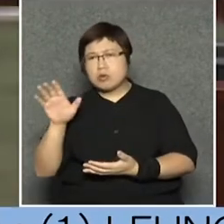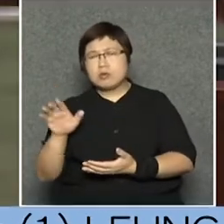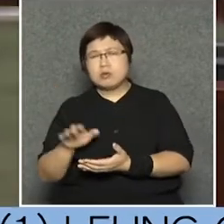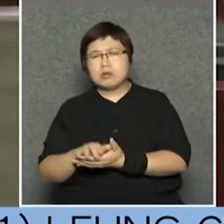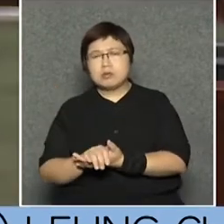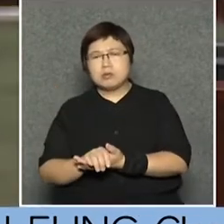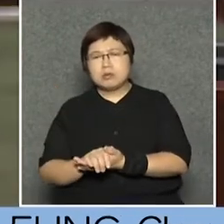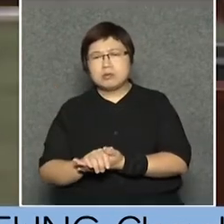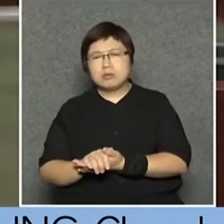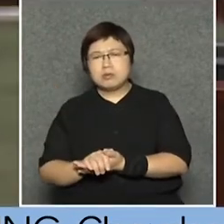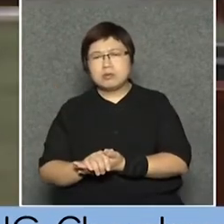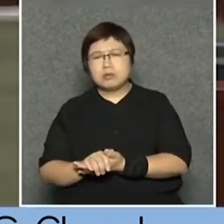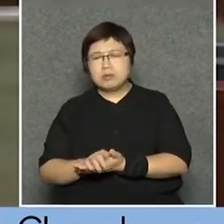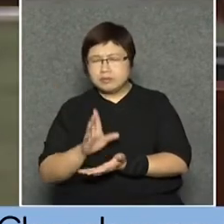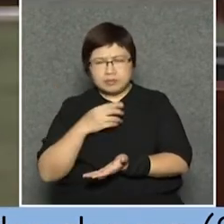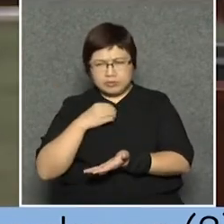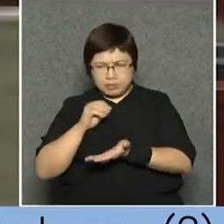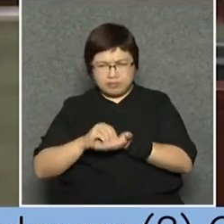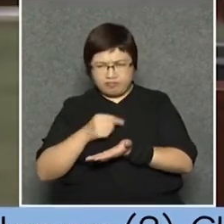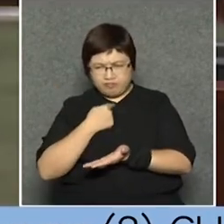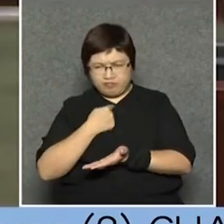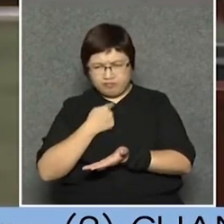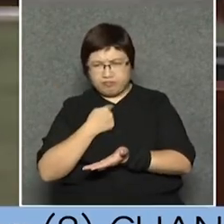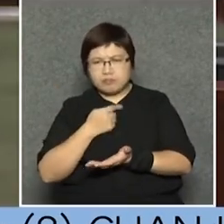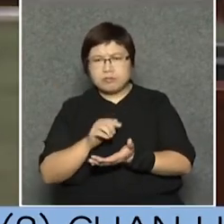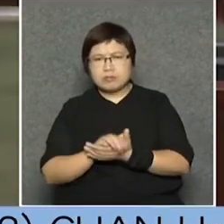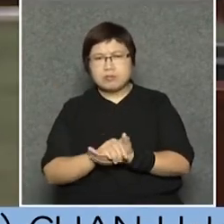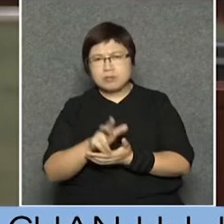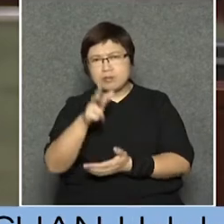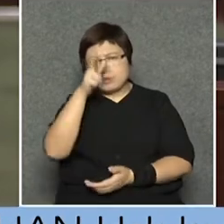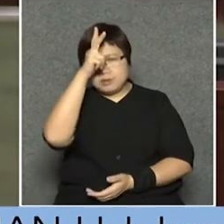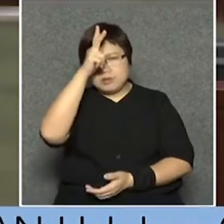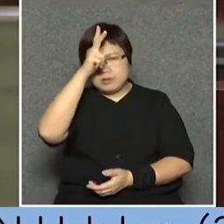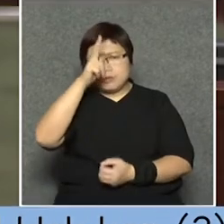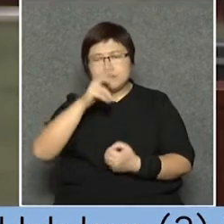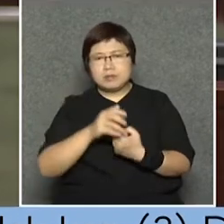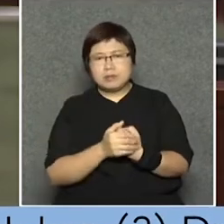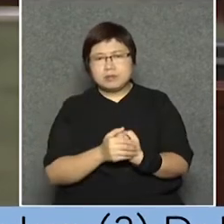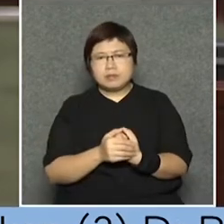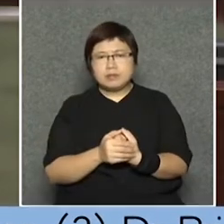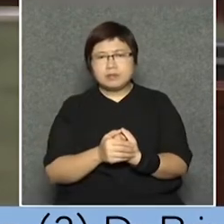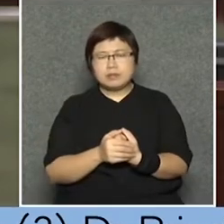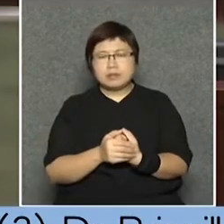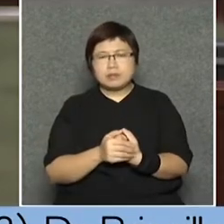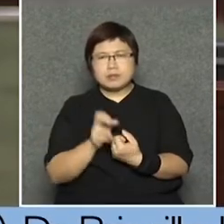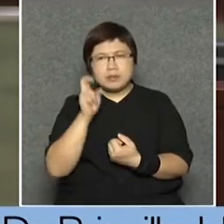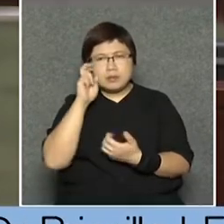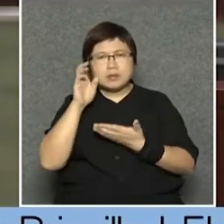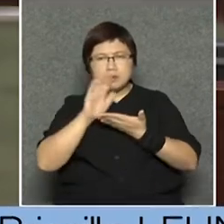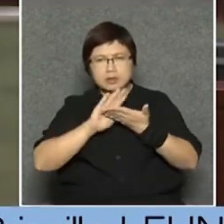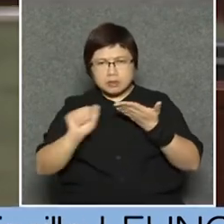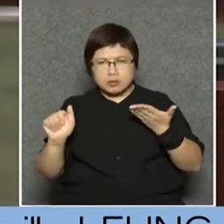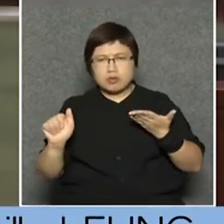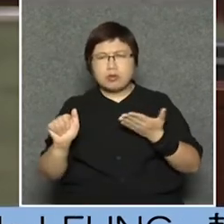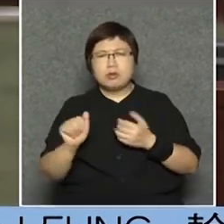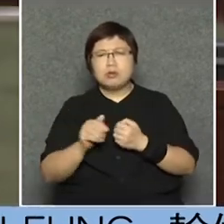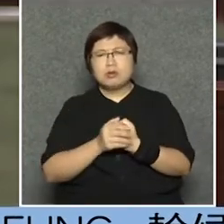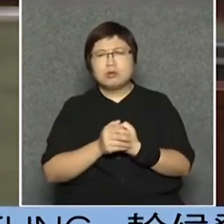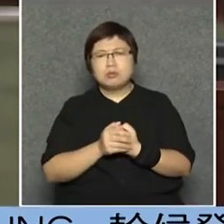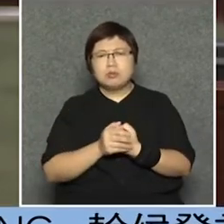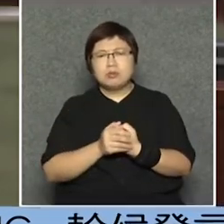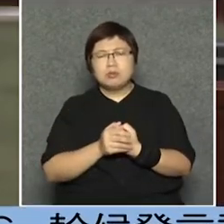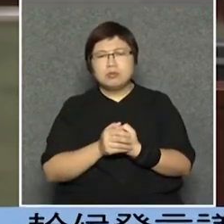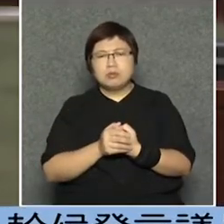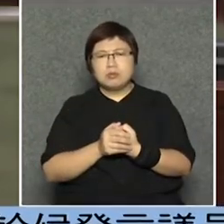們一定是要政府去想清楚整個問題。他如果要作為一